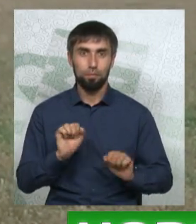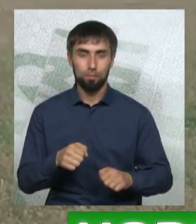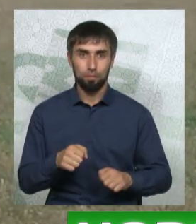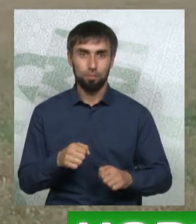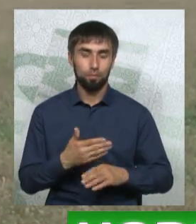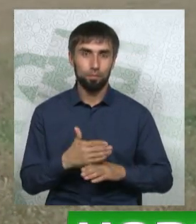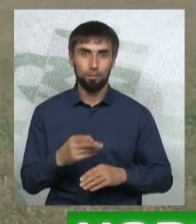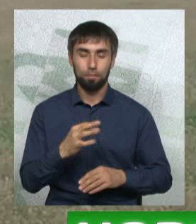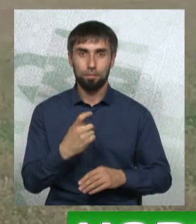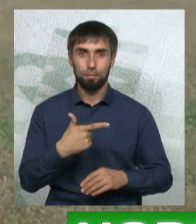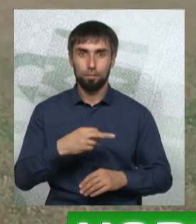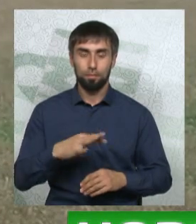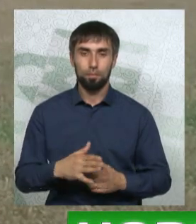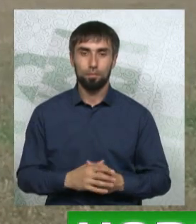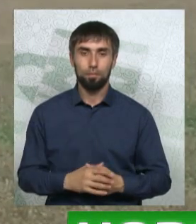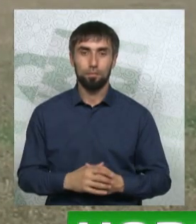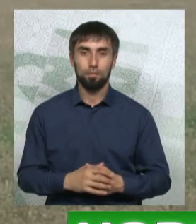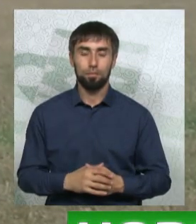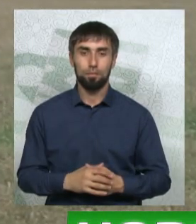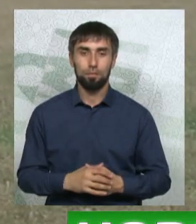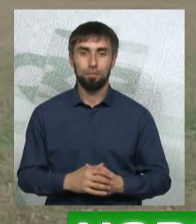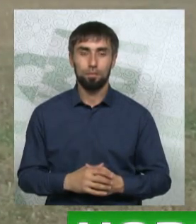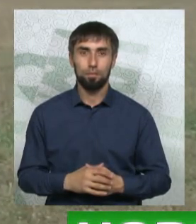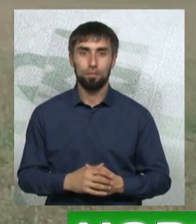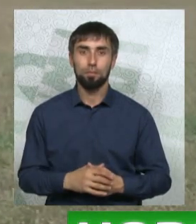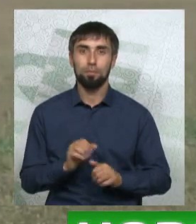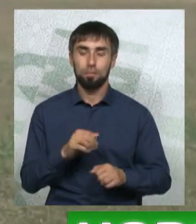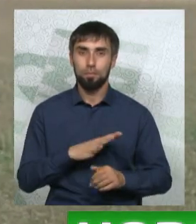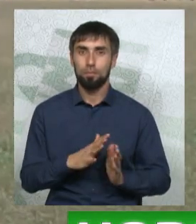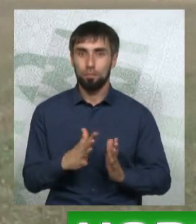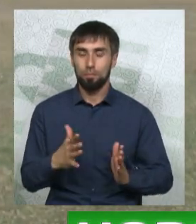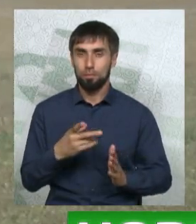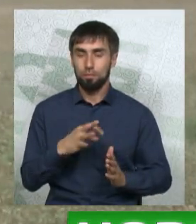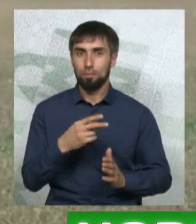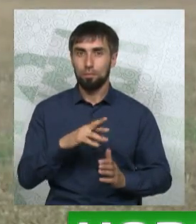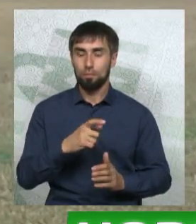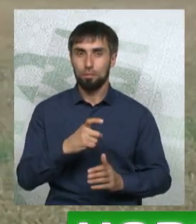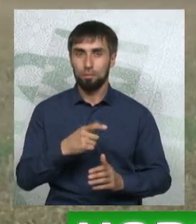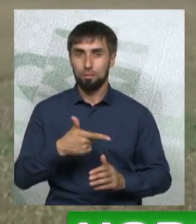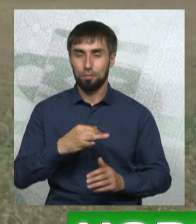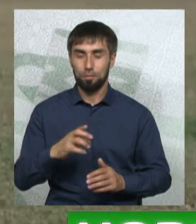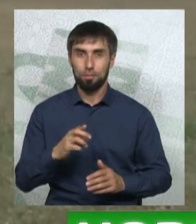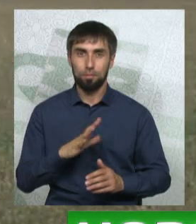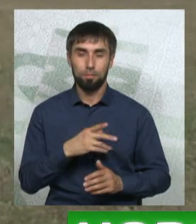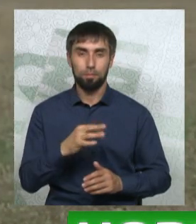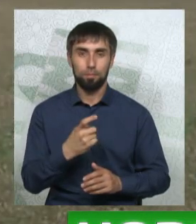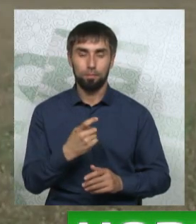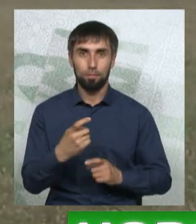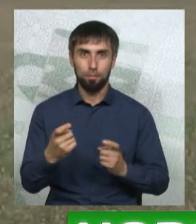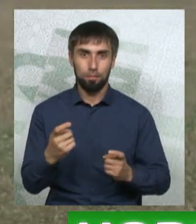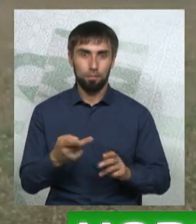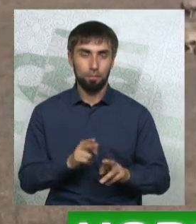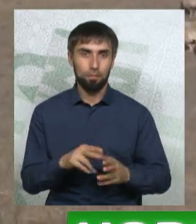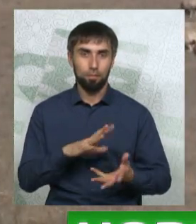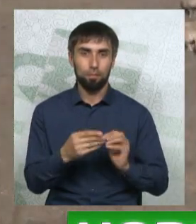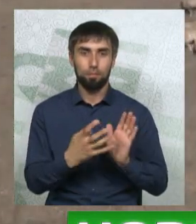в состоянии выделить по 100 голов. Можно было больше, но пригодно для жертвоприношения животных примерно по 100 голов. И мы поставили где-то